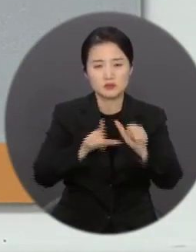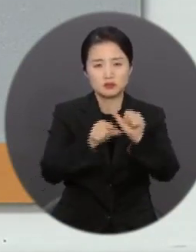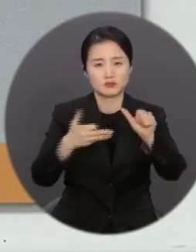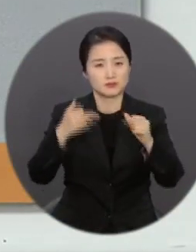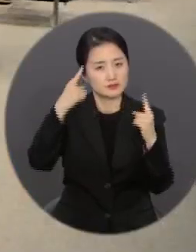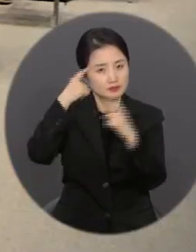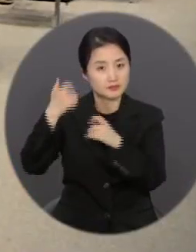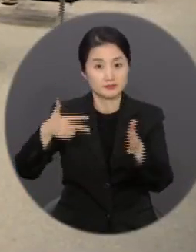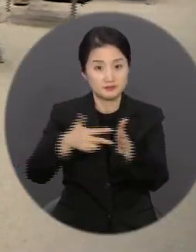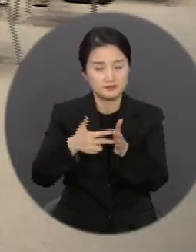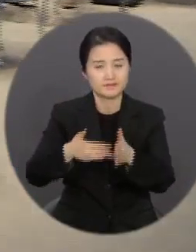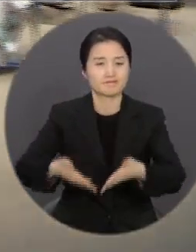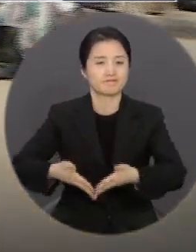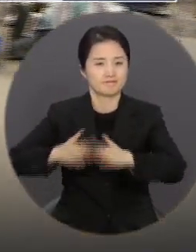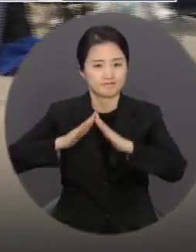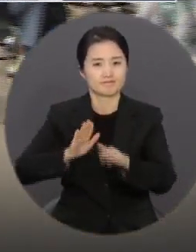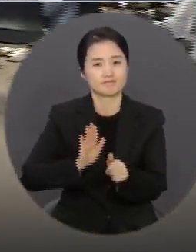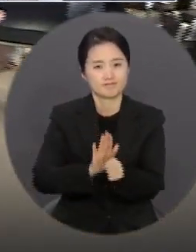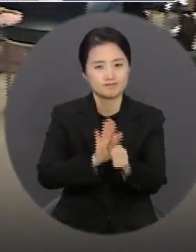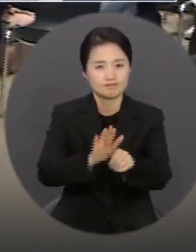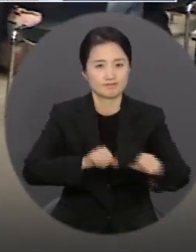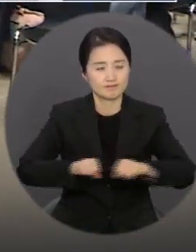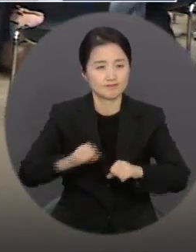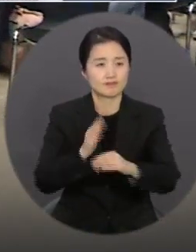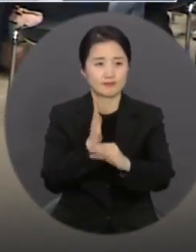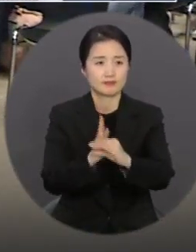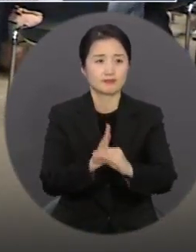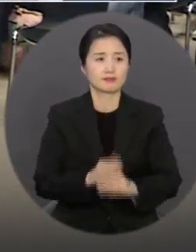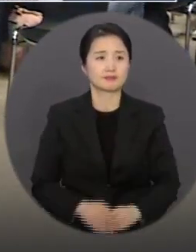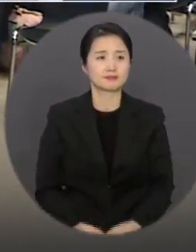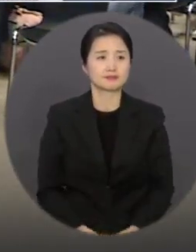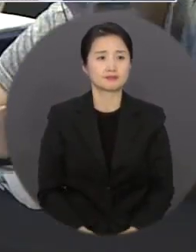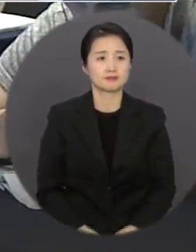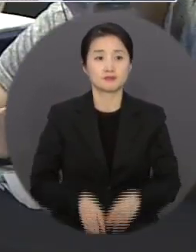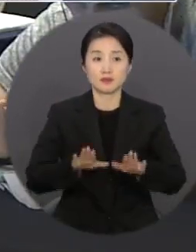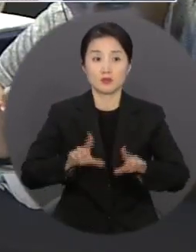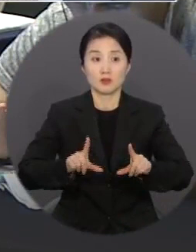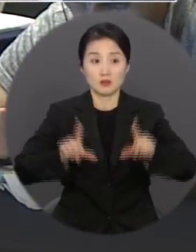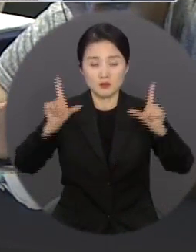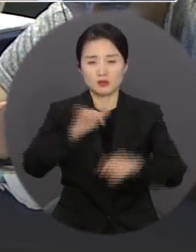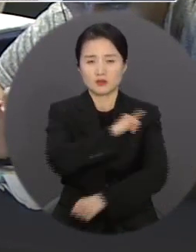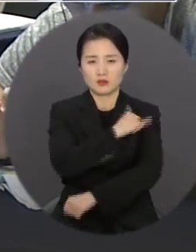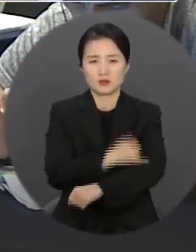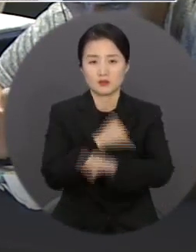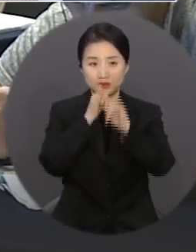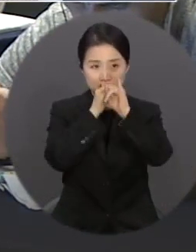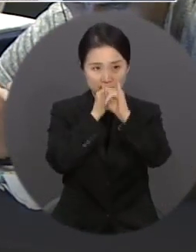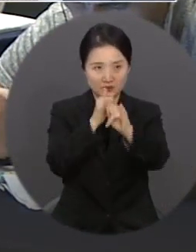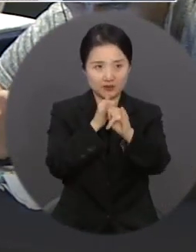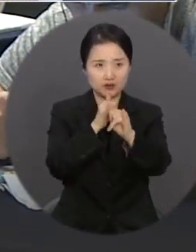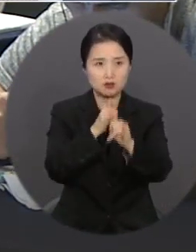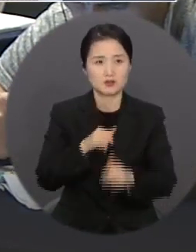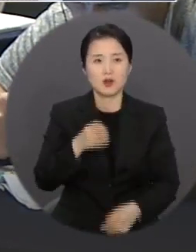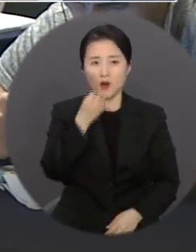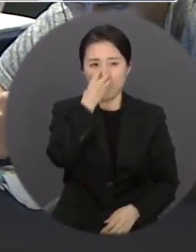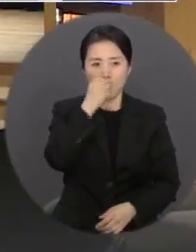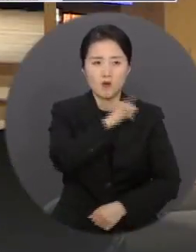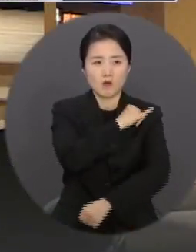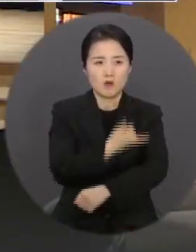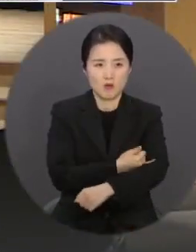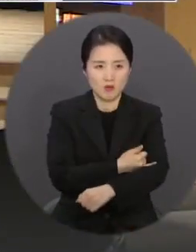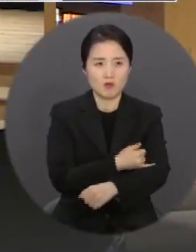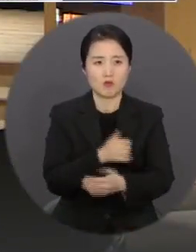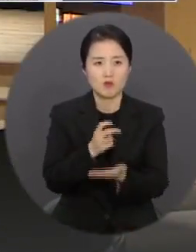있습니다. 올해 광주인권상 본상 수상자 홍콩인권변호사 초황성 씨와 특별상 수상단체